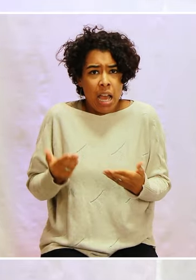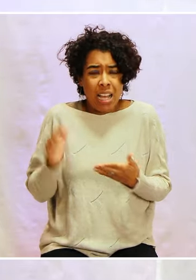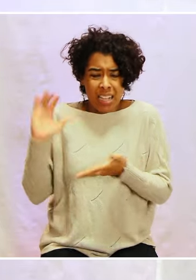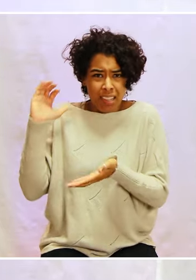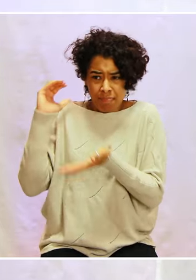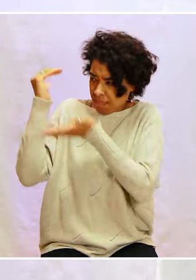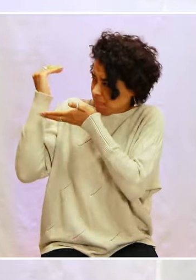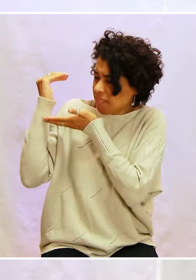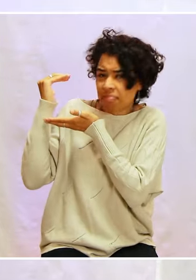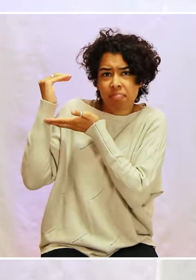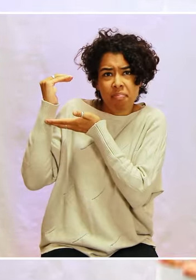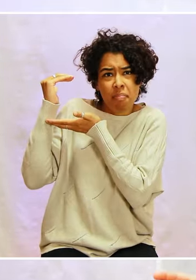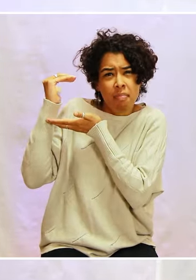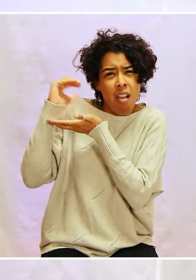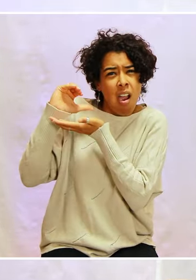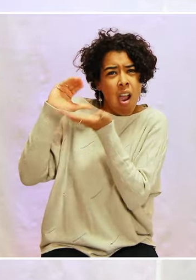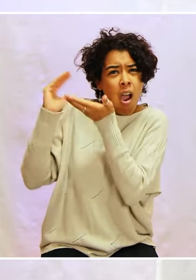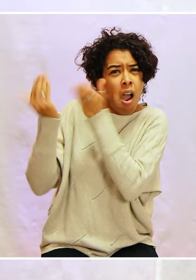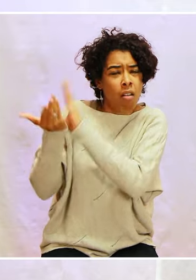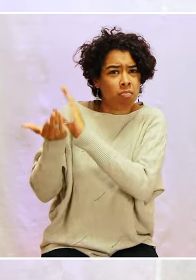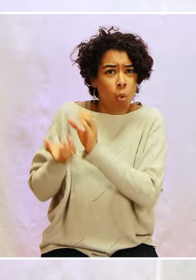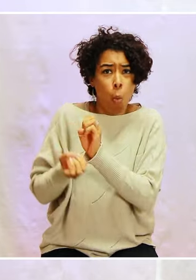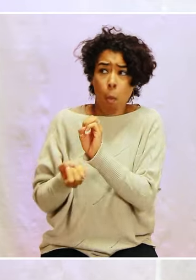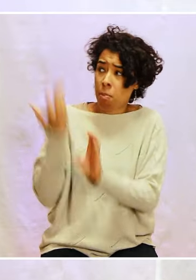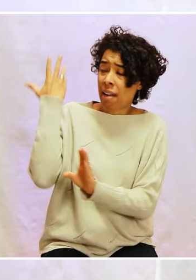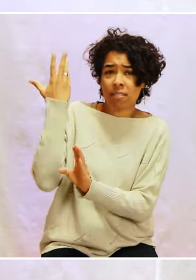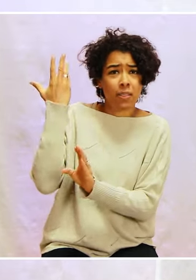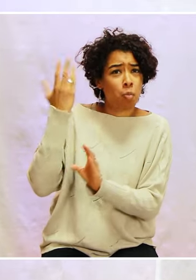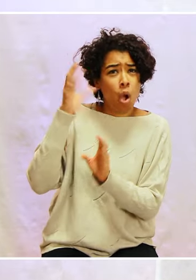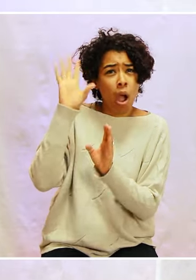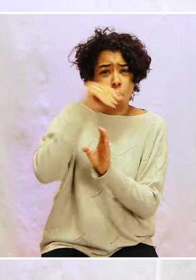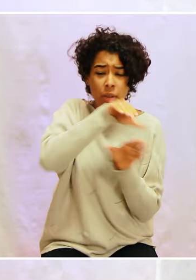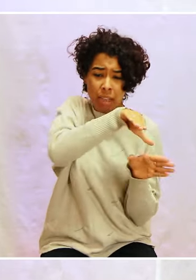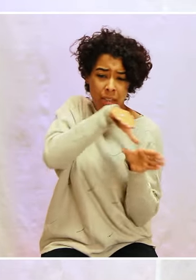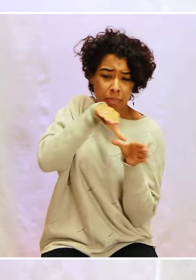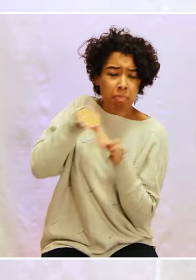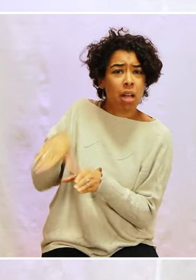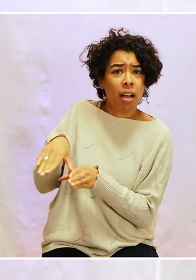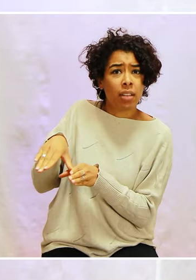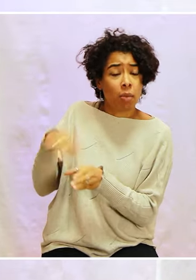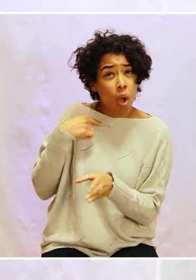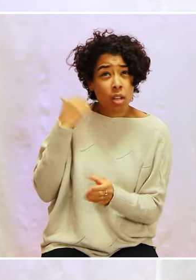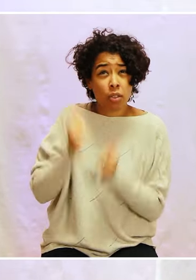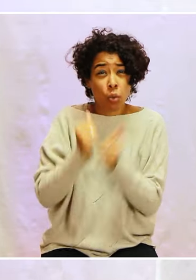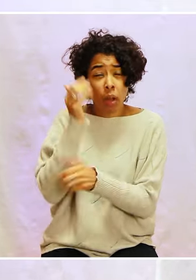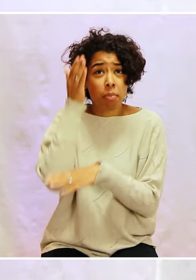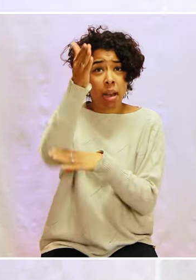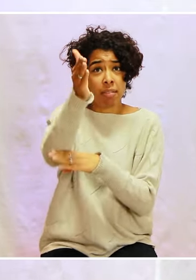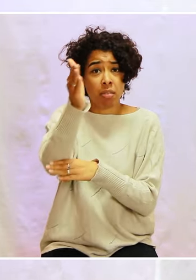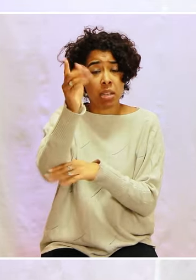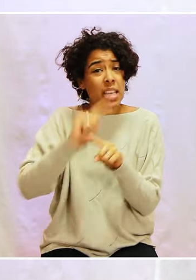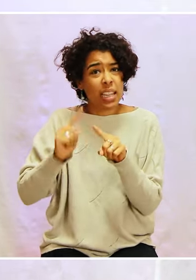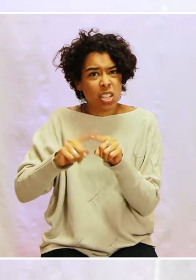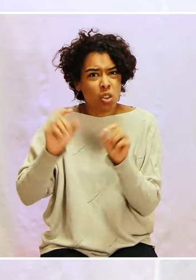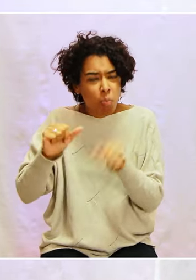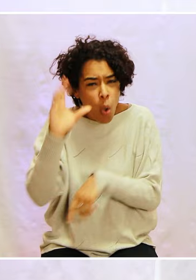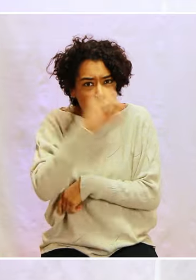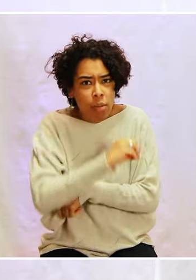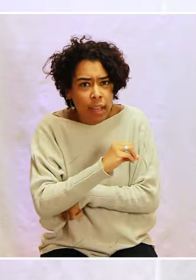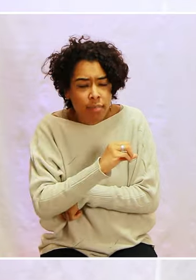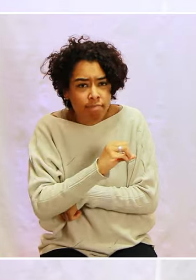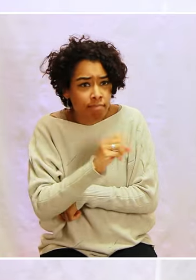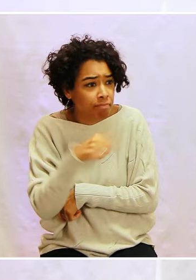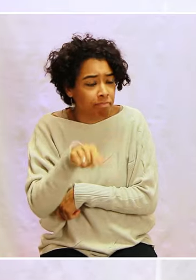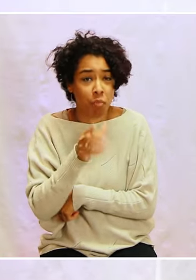l'oublie et je cours en avant est-ce qu'on peut oublier quelque chose frère et sœur non on n pas cette capacité